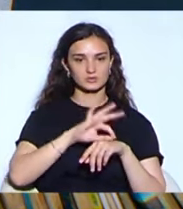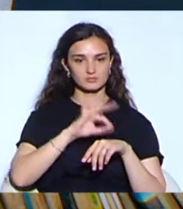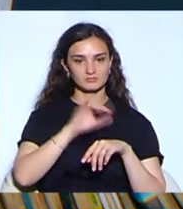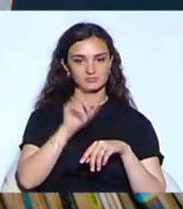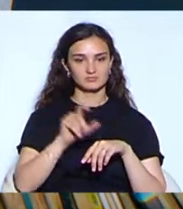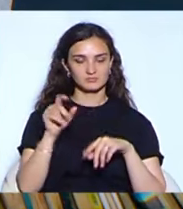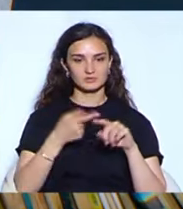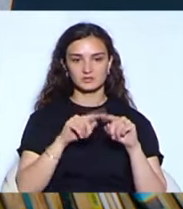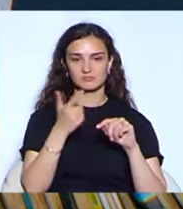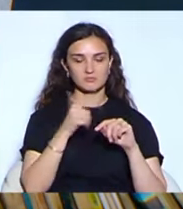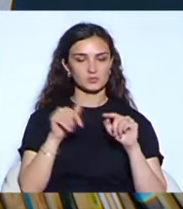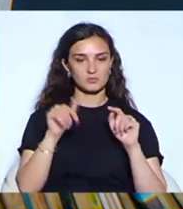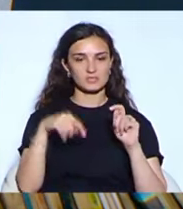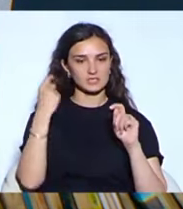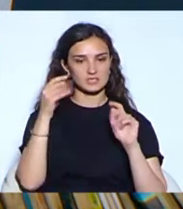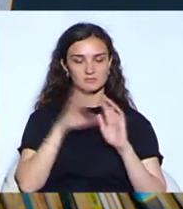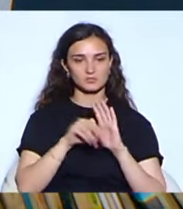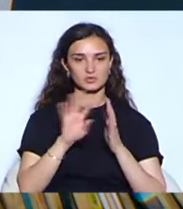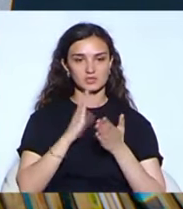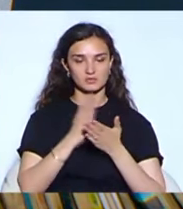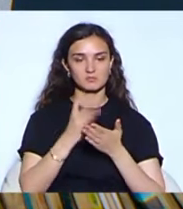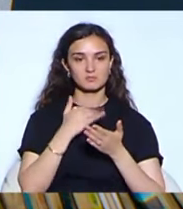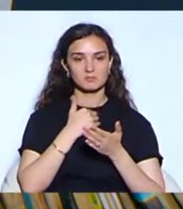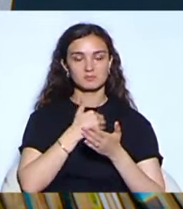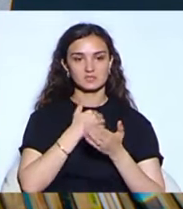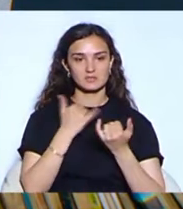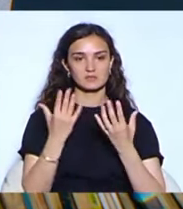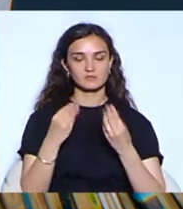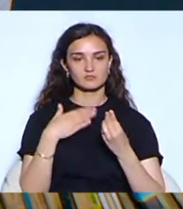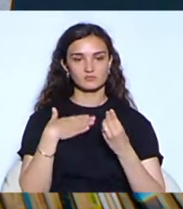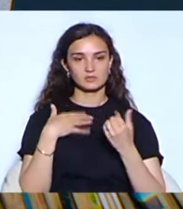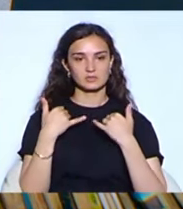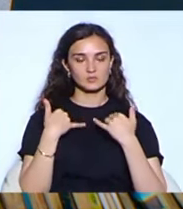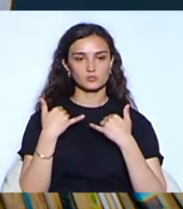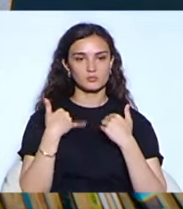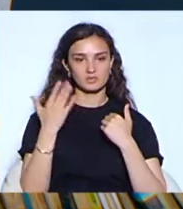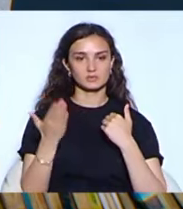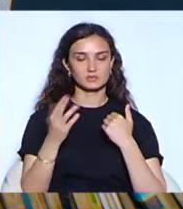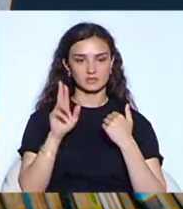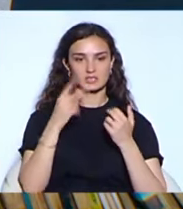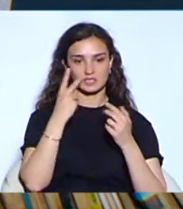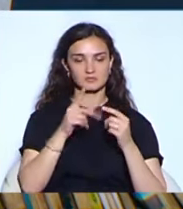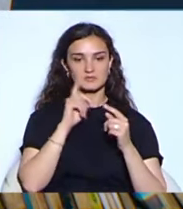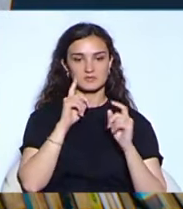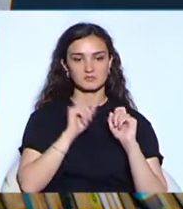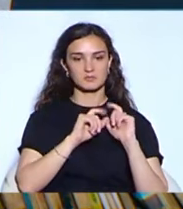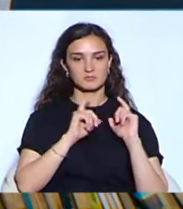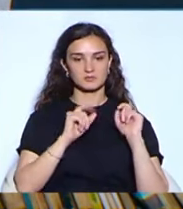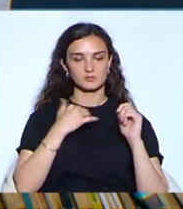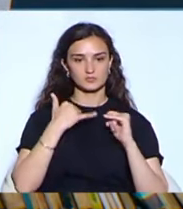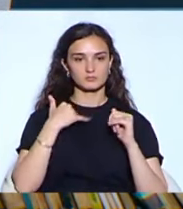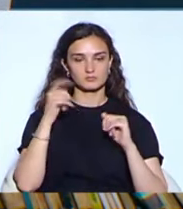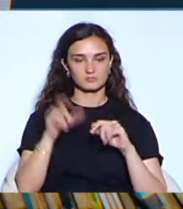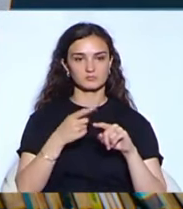ადამიანებს და ეს არ არის მხოლოდ ამ გადაცემაში, თუმცა მე მინდა წარმოგიდგინო დღევანდელი ჩვენი გადაცემის სტუმარი და შენიშნავთ, რომ მწვანე ბავშვთა ჩვენ